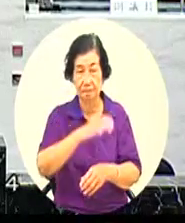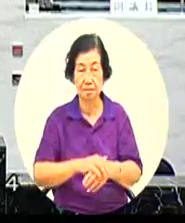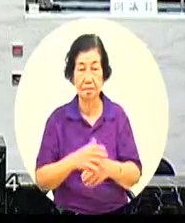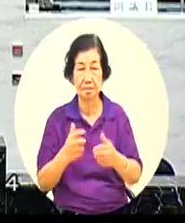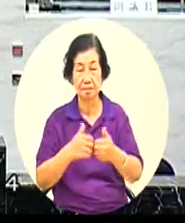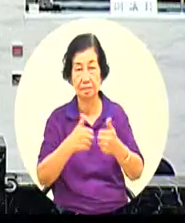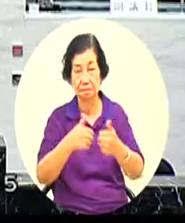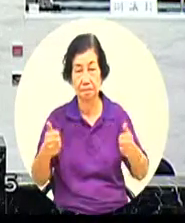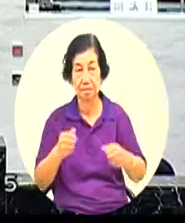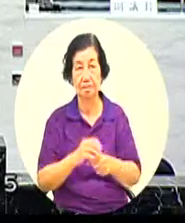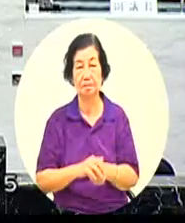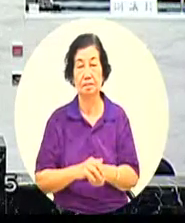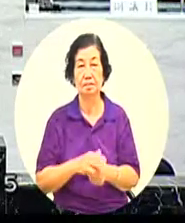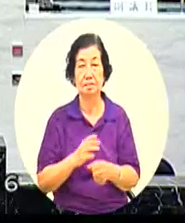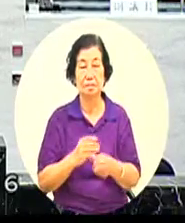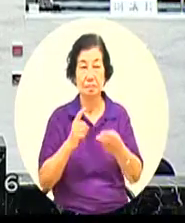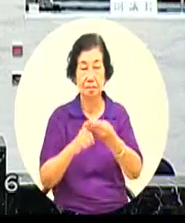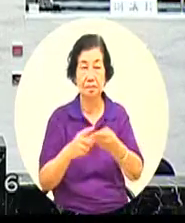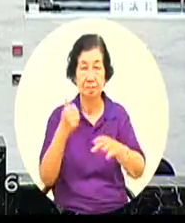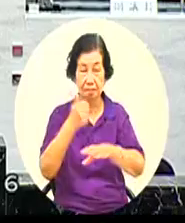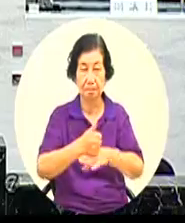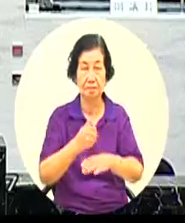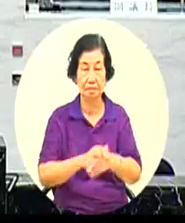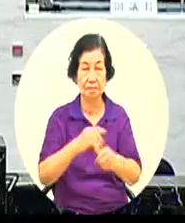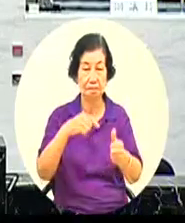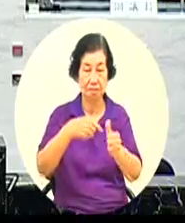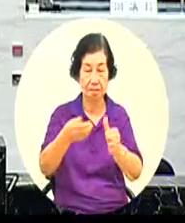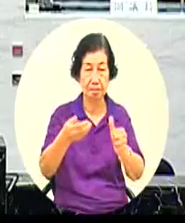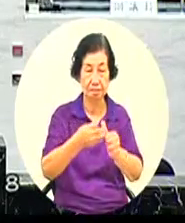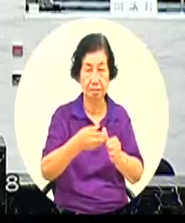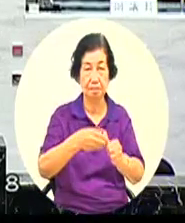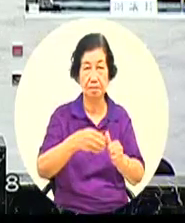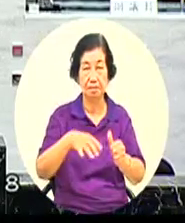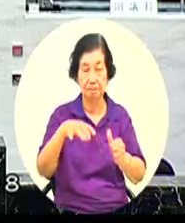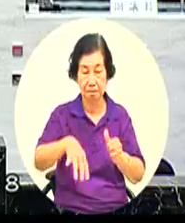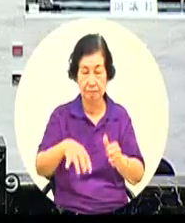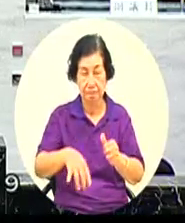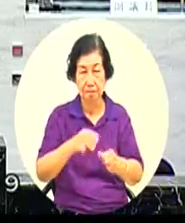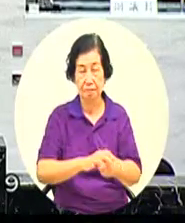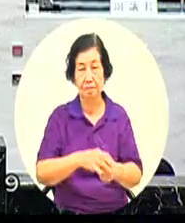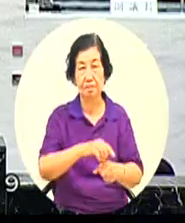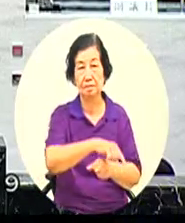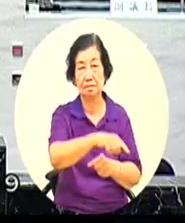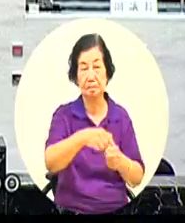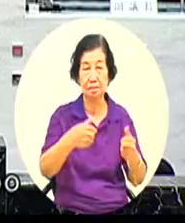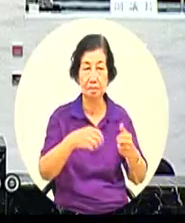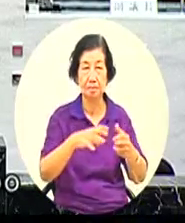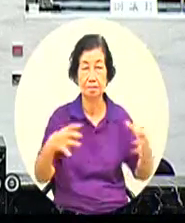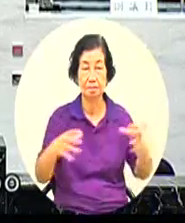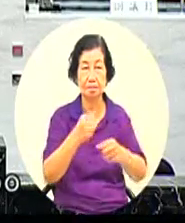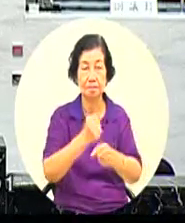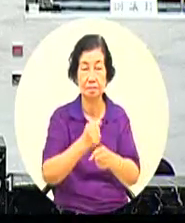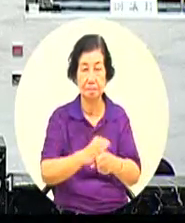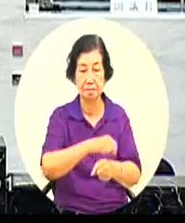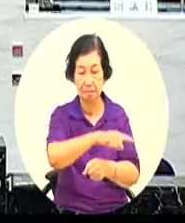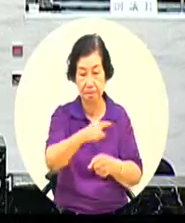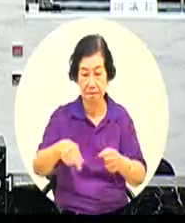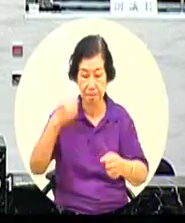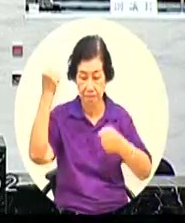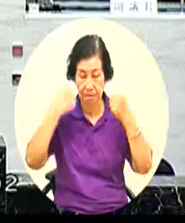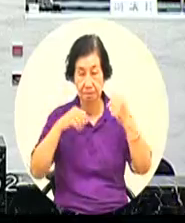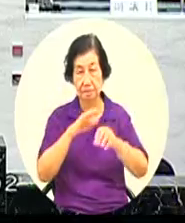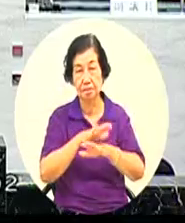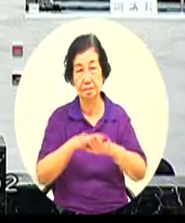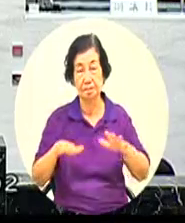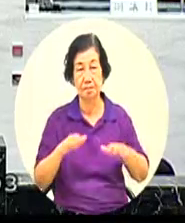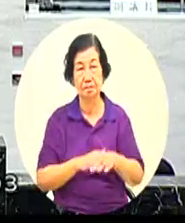席，跟教育部门的企务团队，各位媒体先生小姐，大家早安。从教育局